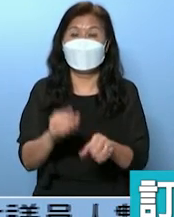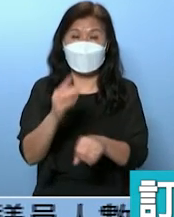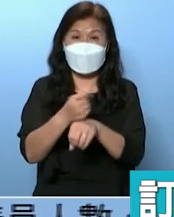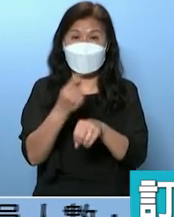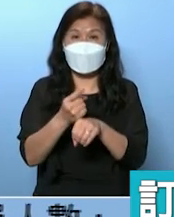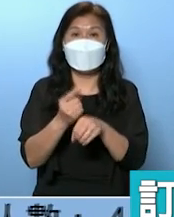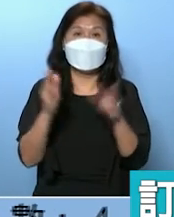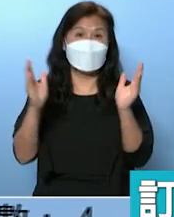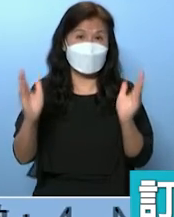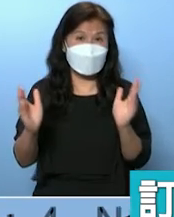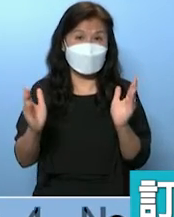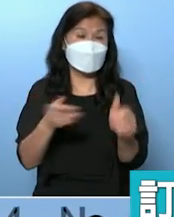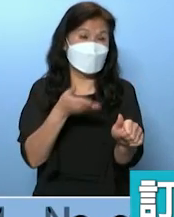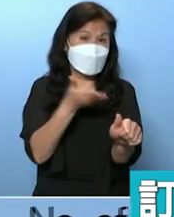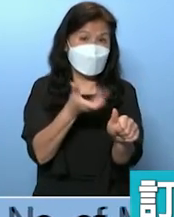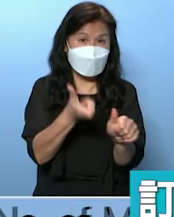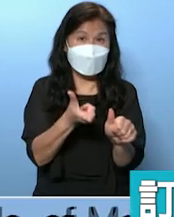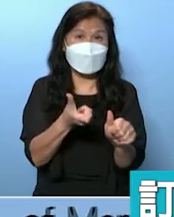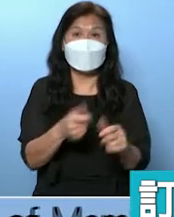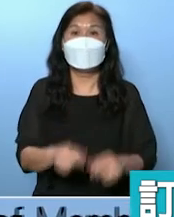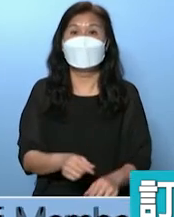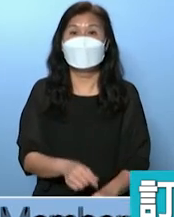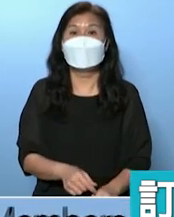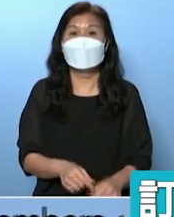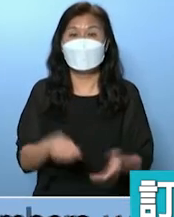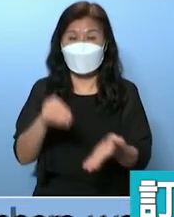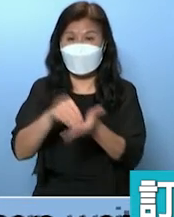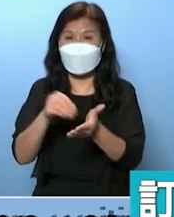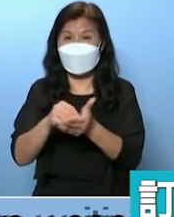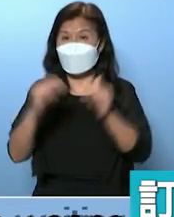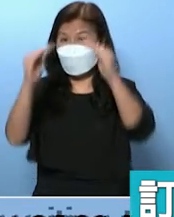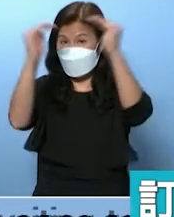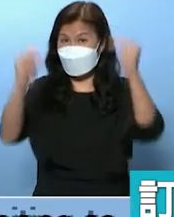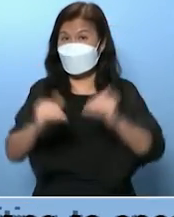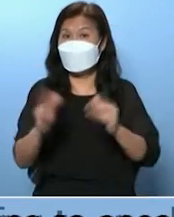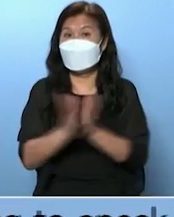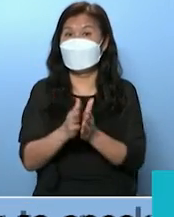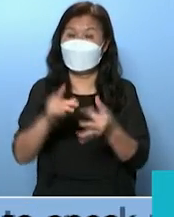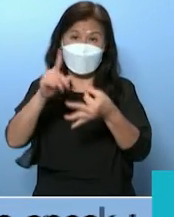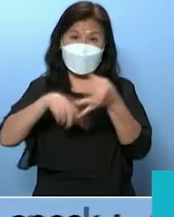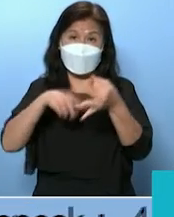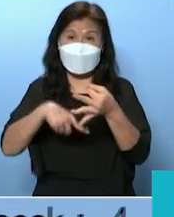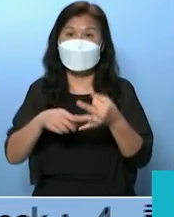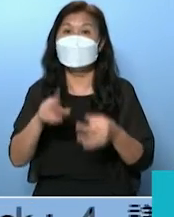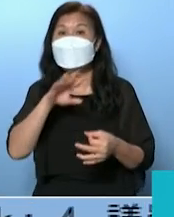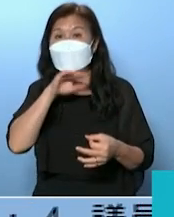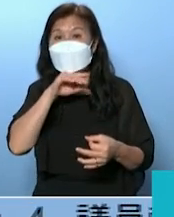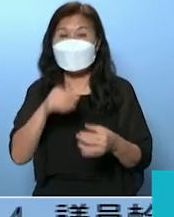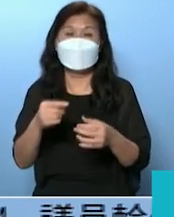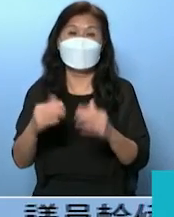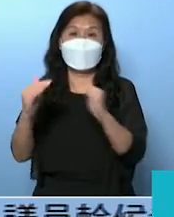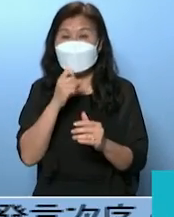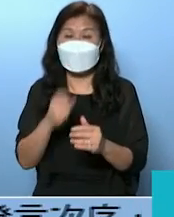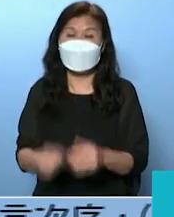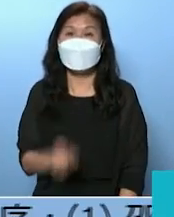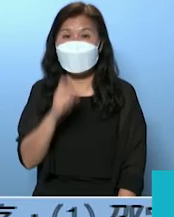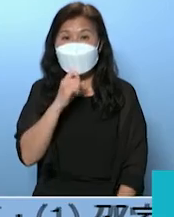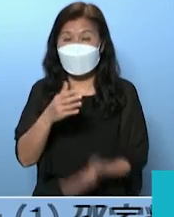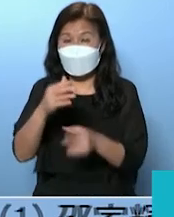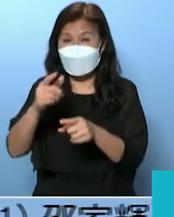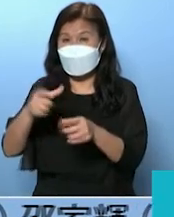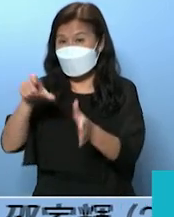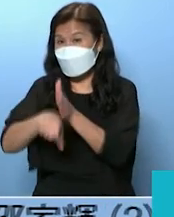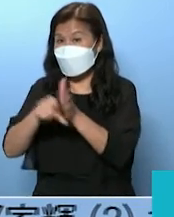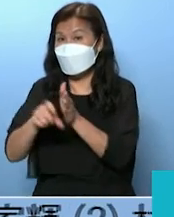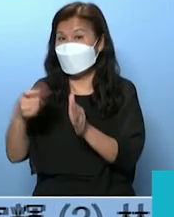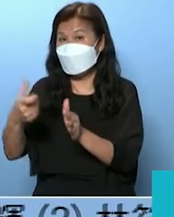租安排適用於某指明處所的期間內，若該處所的業主對於償還該